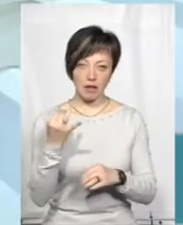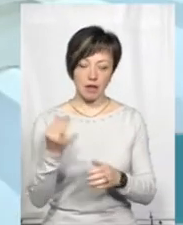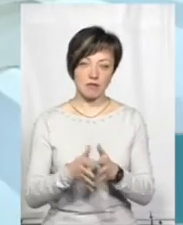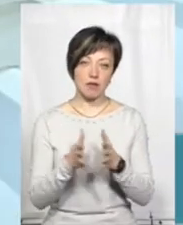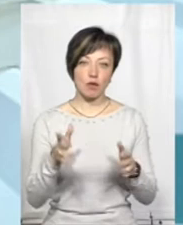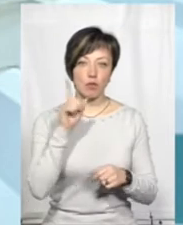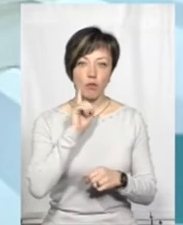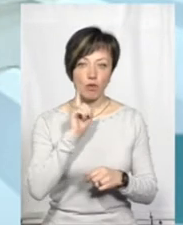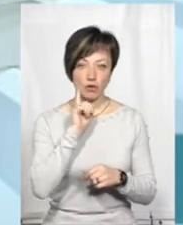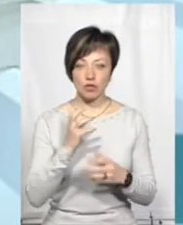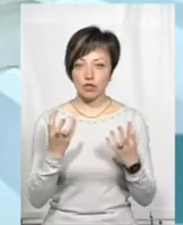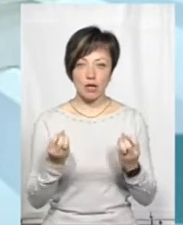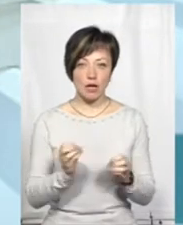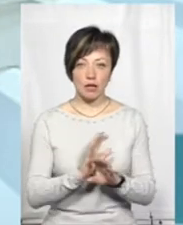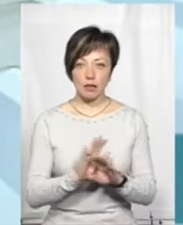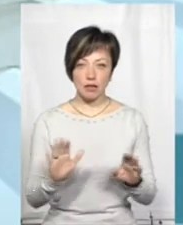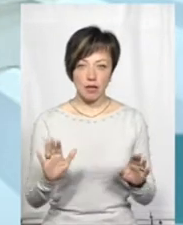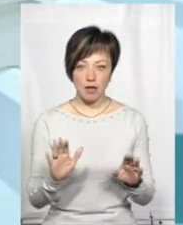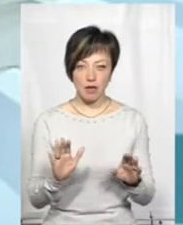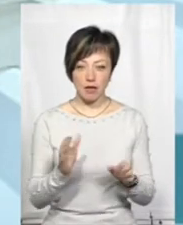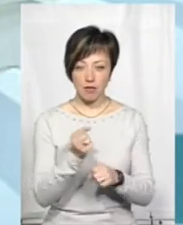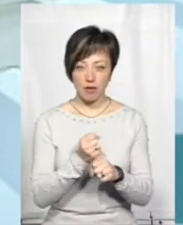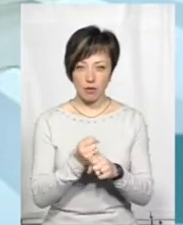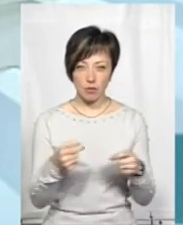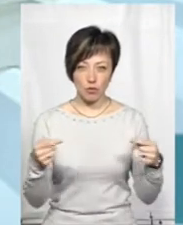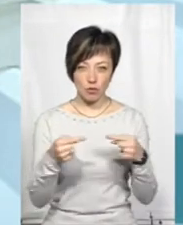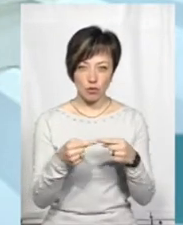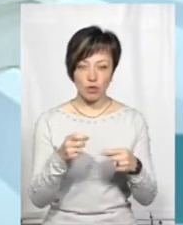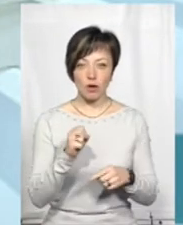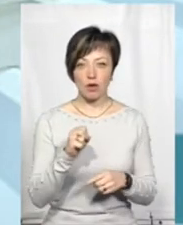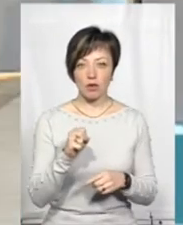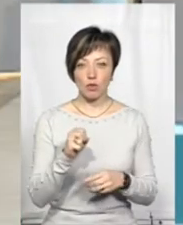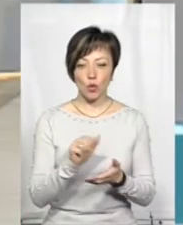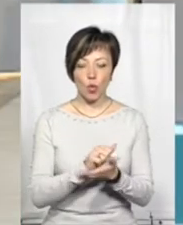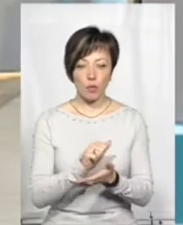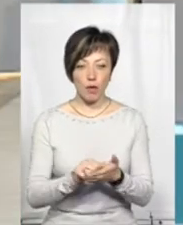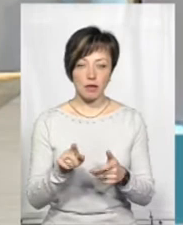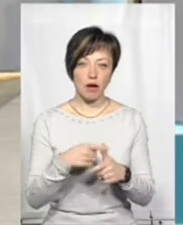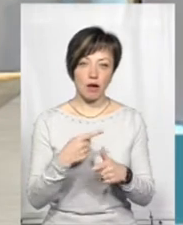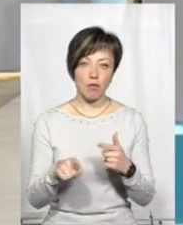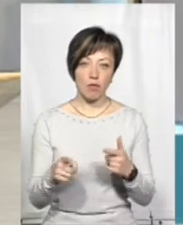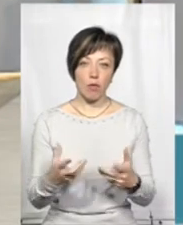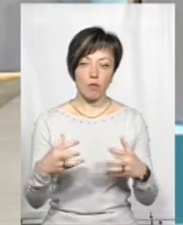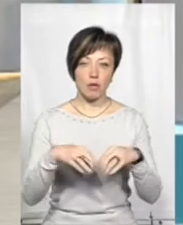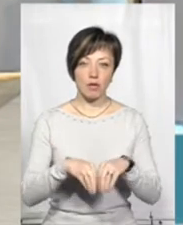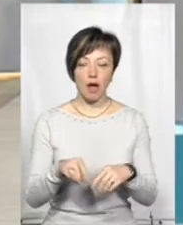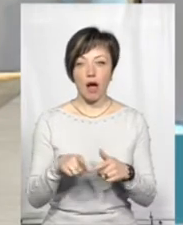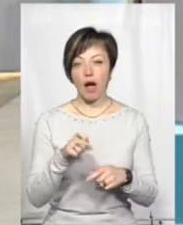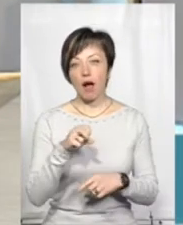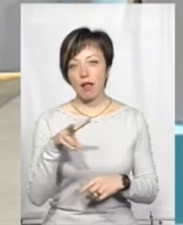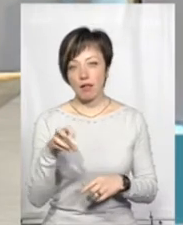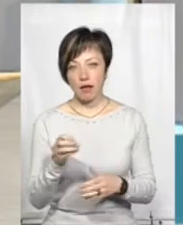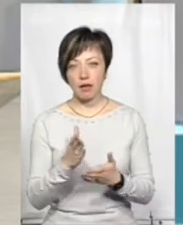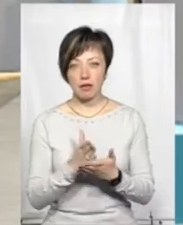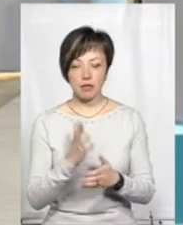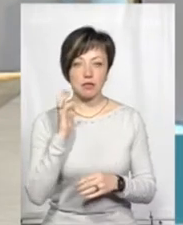Він поки що, скажімо так, ще не кристалізований в якийсь там, ще, скажімо так, документ або там якесь об'єднання, але він